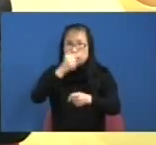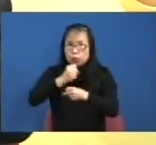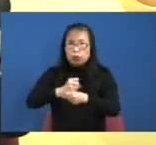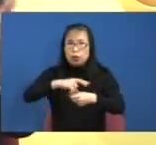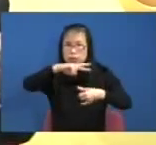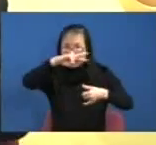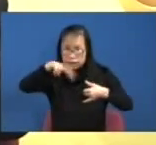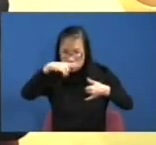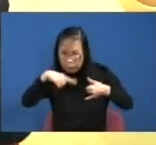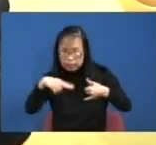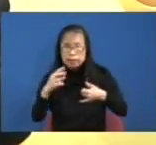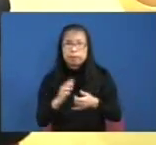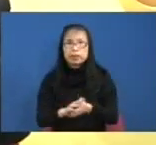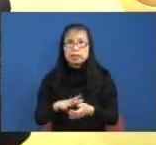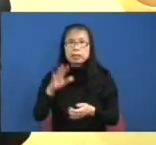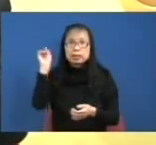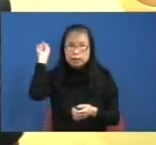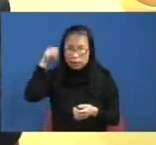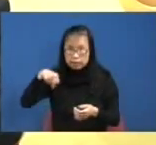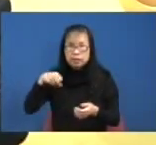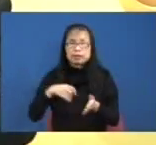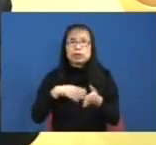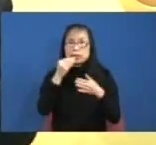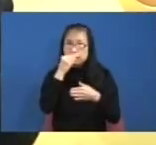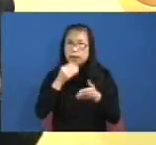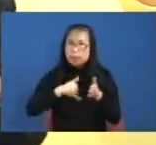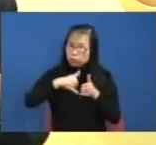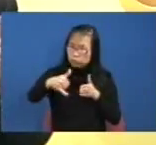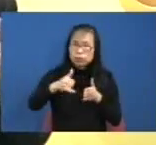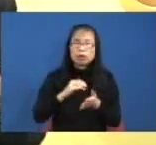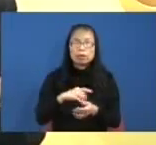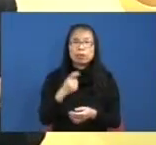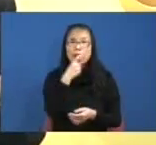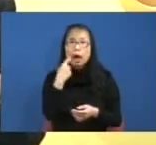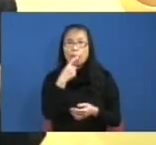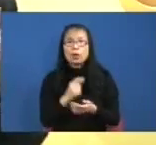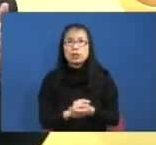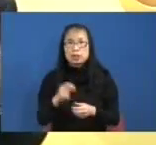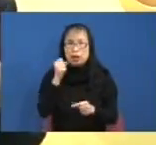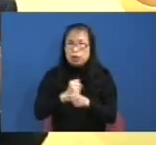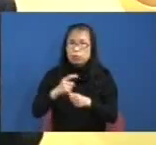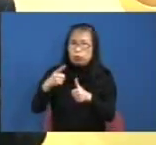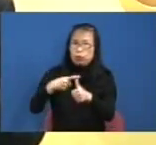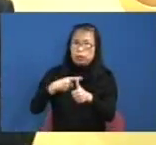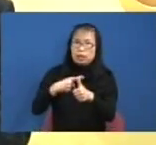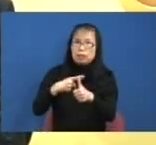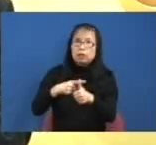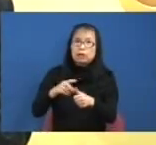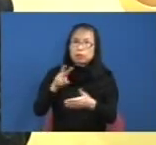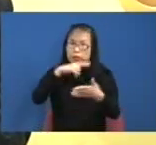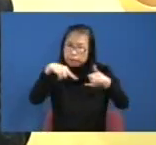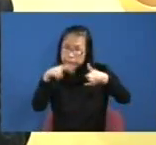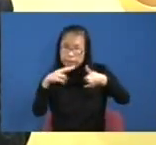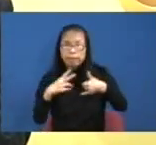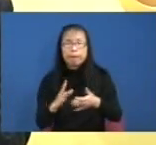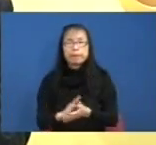檢，然後才容許那些食物呢就出口。咁首先喺呢一個度咧，已經做咗第一關卡嘅檢測啦。